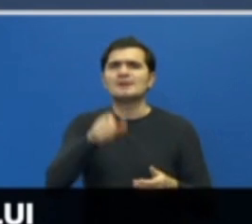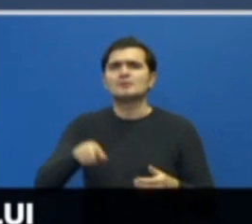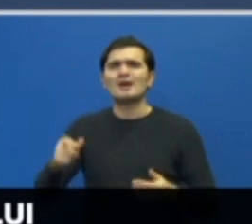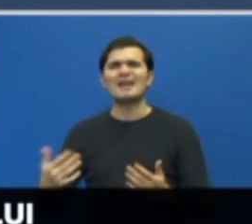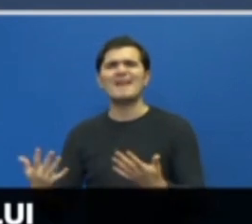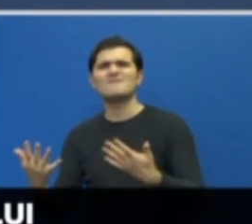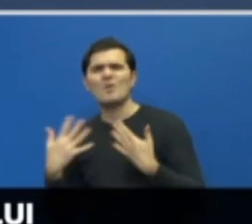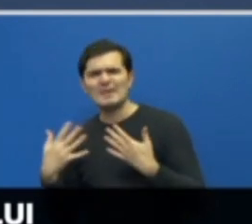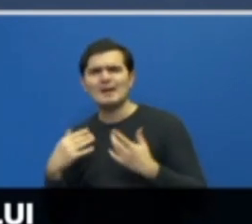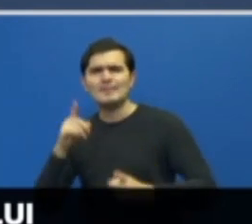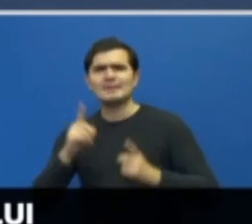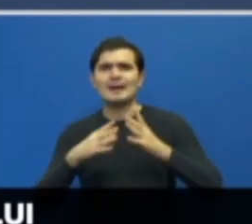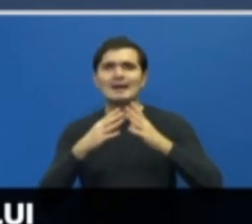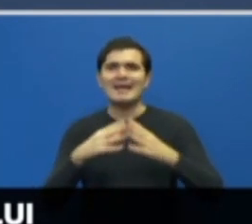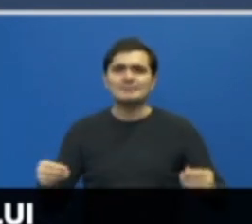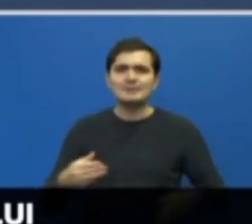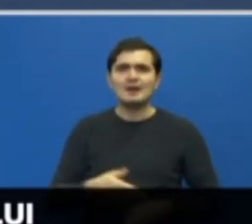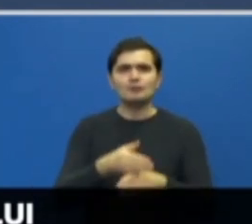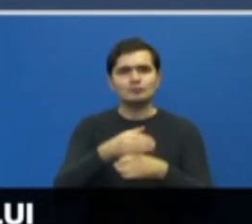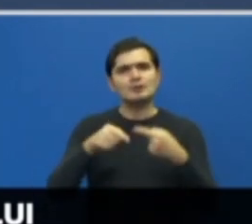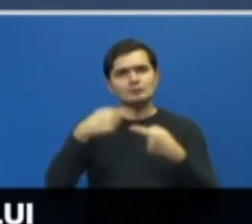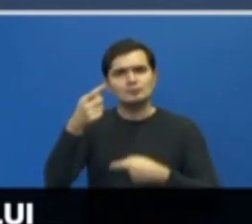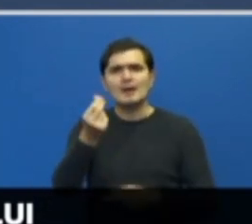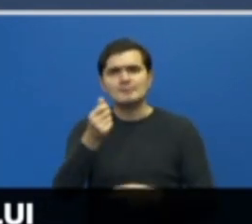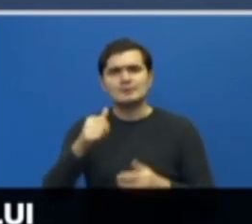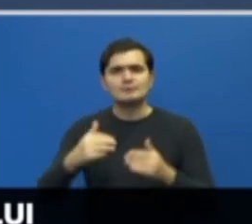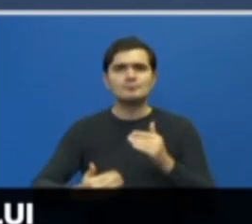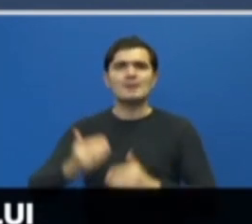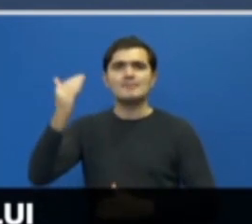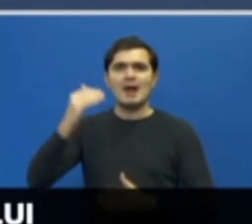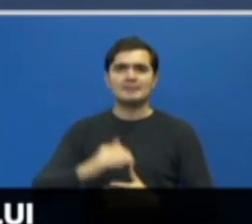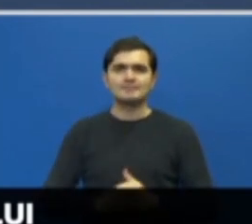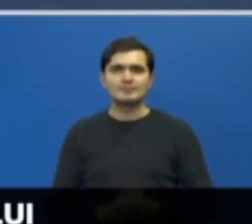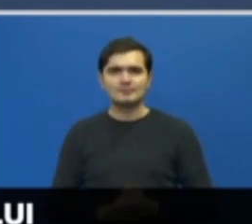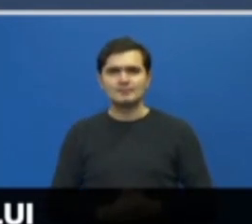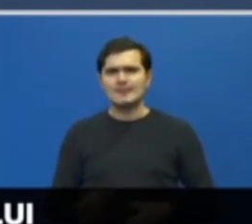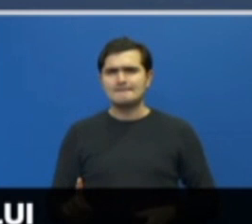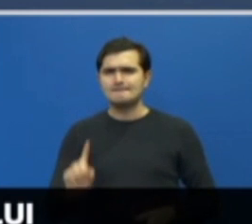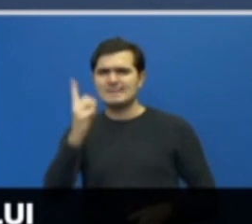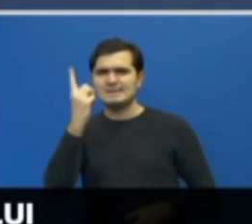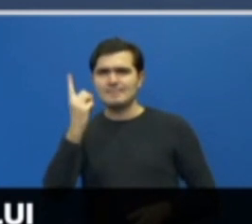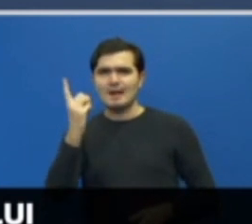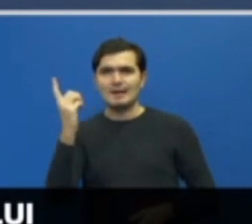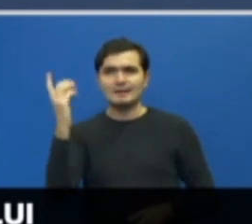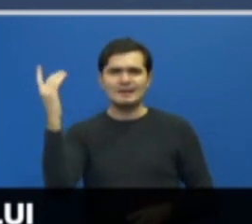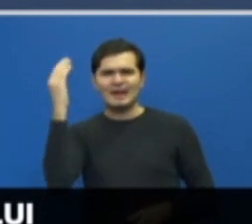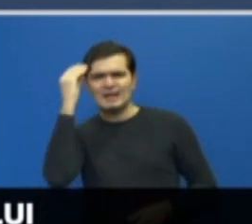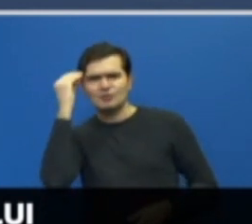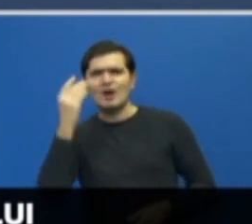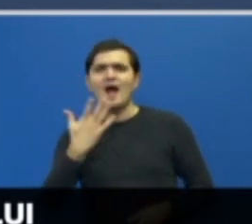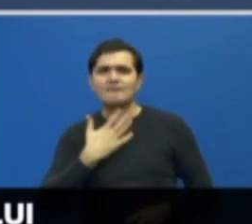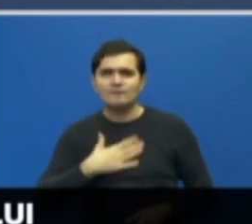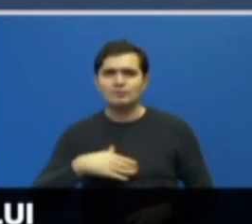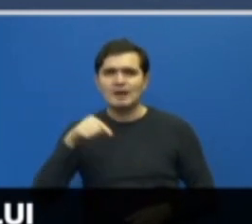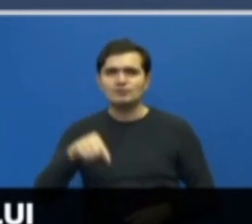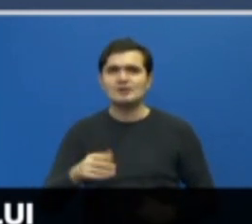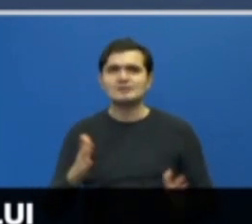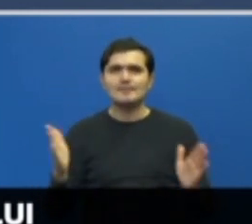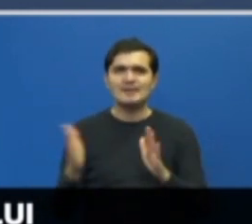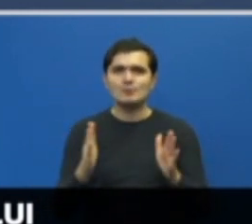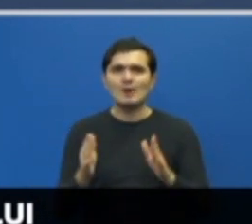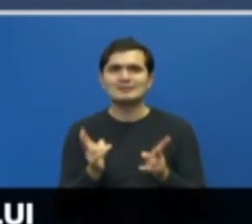ajutoare și prețurile vor fi din nou mai mari? Prima grijă a fost ca perioada de iarnă, perioada